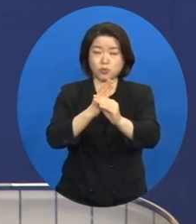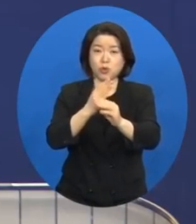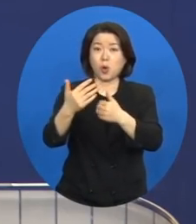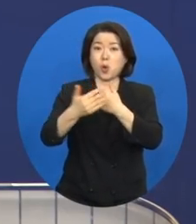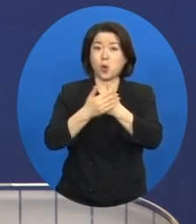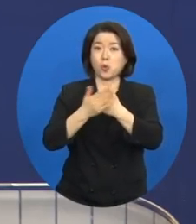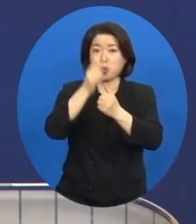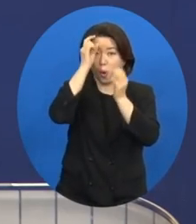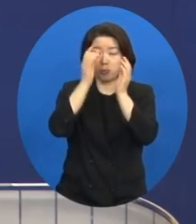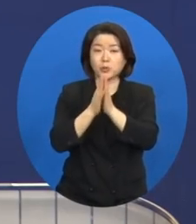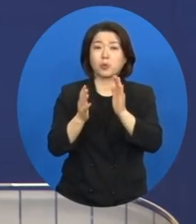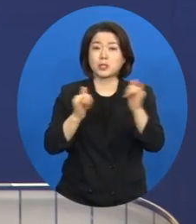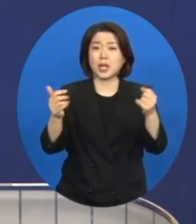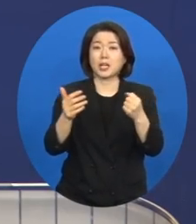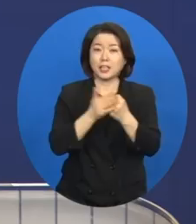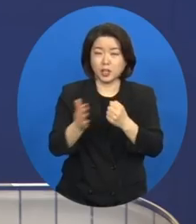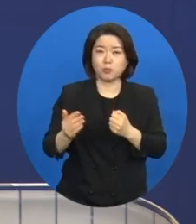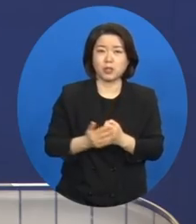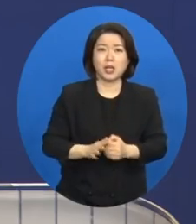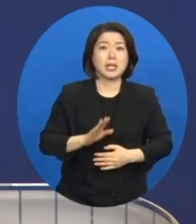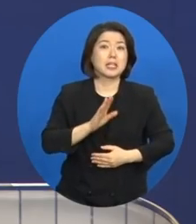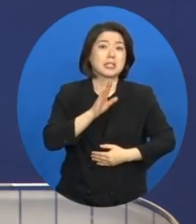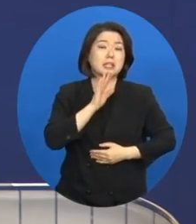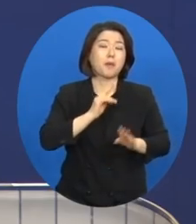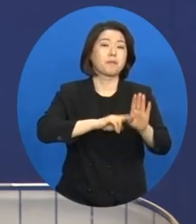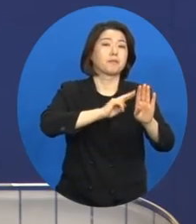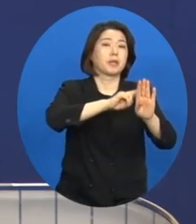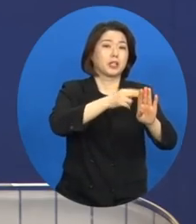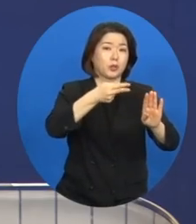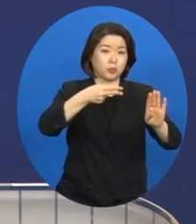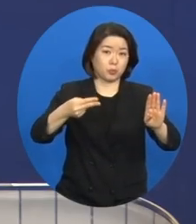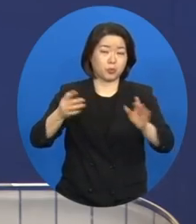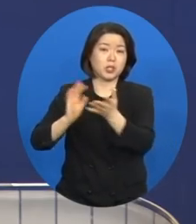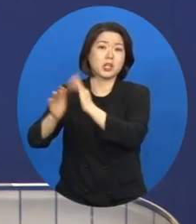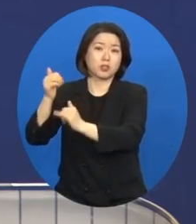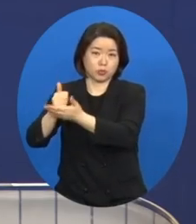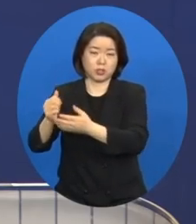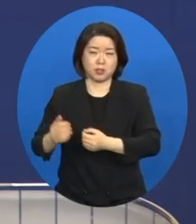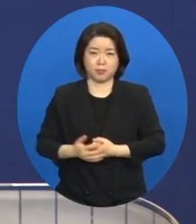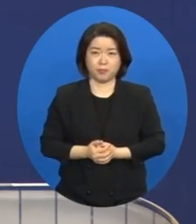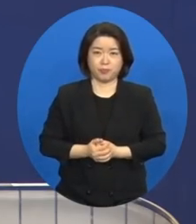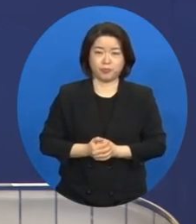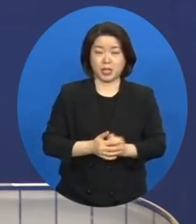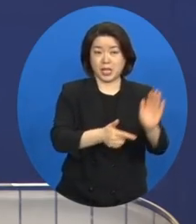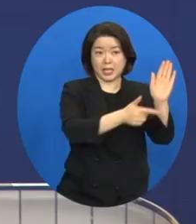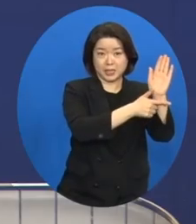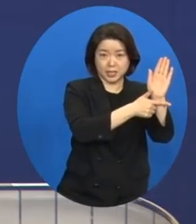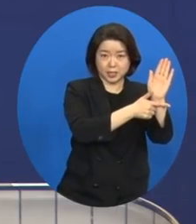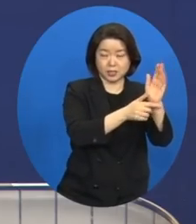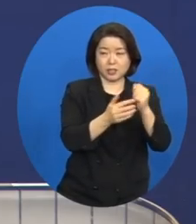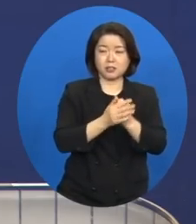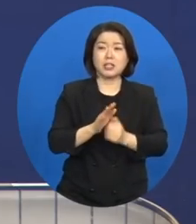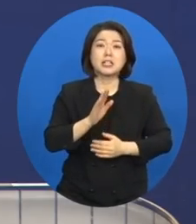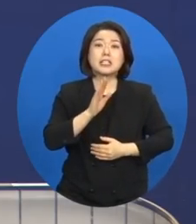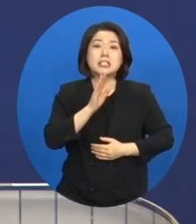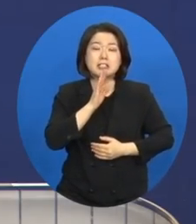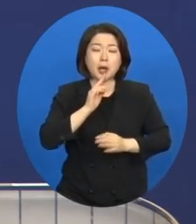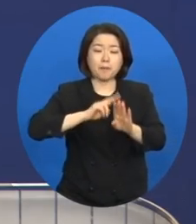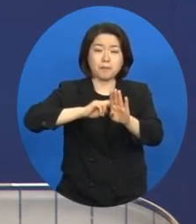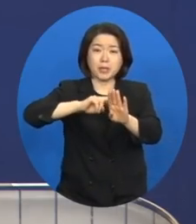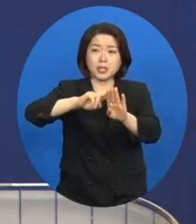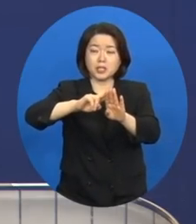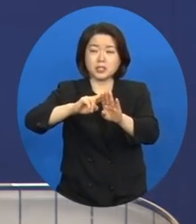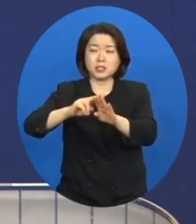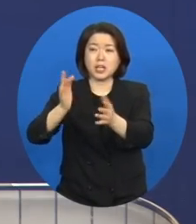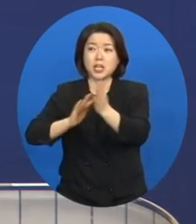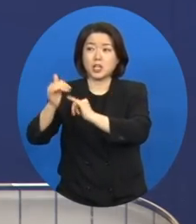때문에 예수님이 참 베델이시죠. 그러니까 나다나엘은 지금 참 베델이신 주님을 만남으로써 하나님을